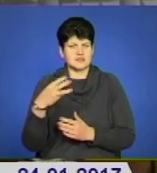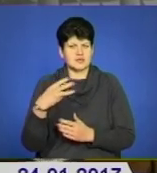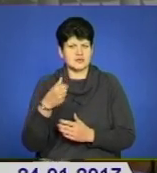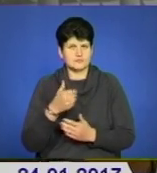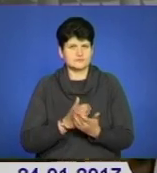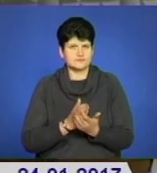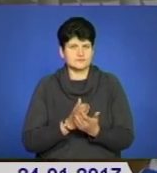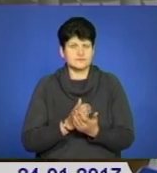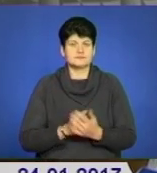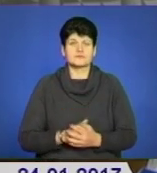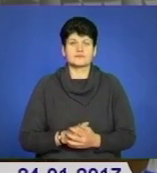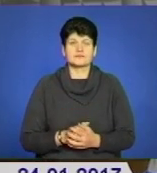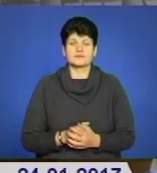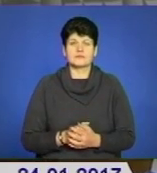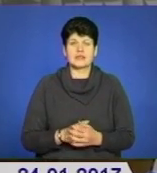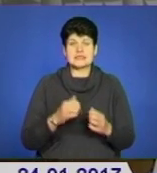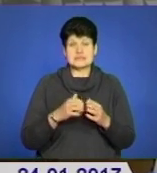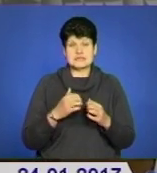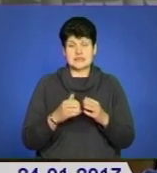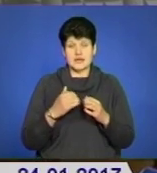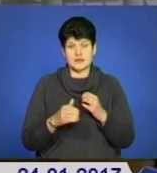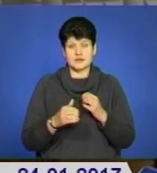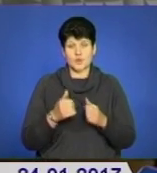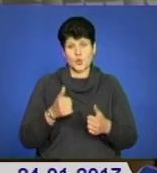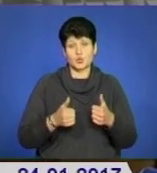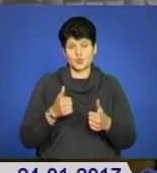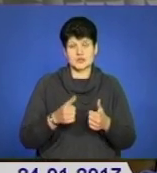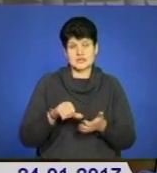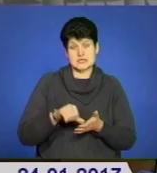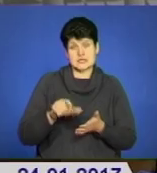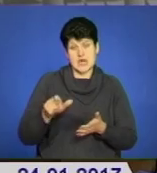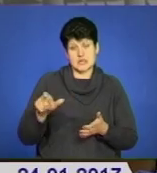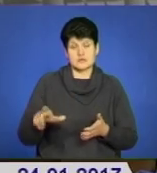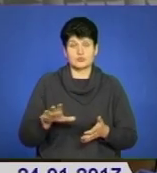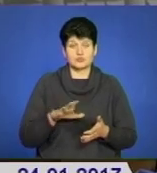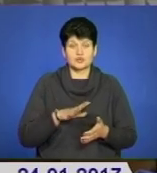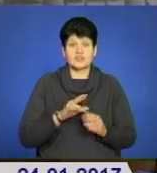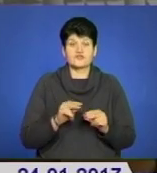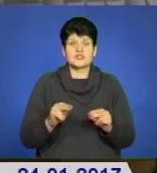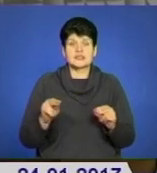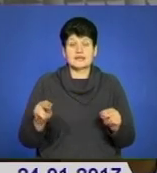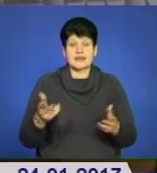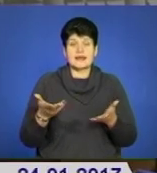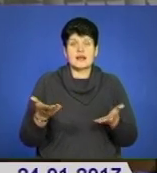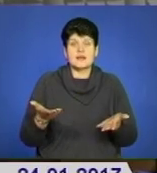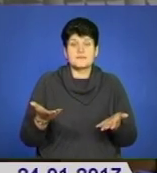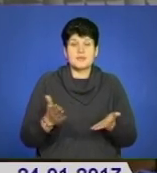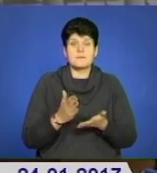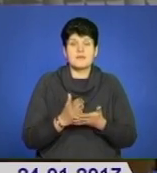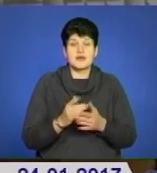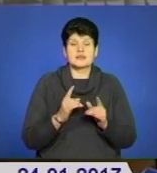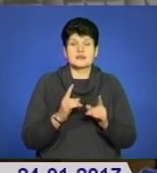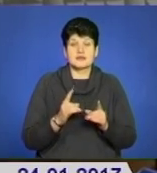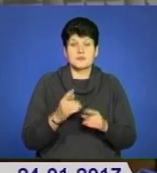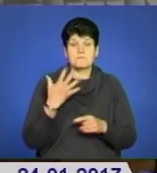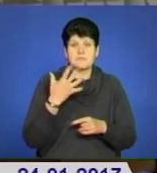20-33 роки. Серед конкурсантів змагалася і вчителька, яка має